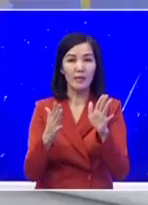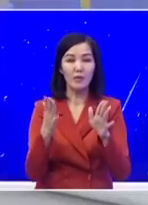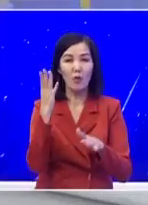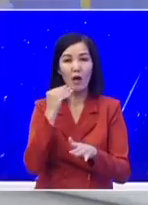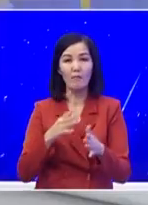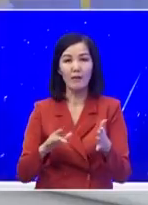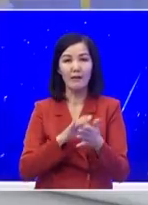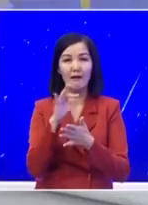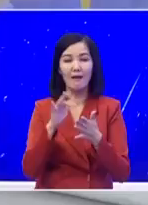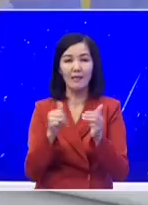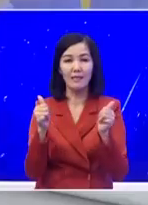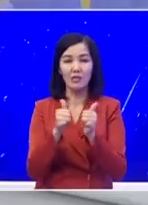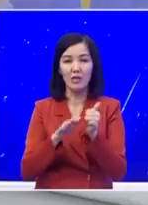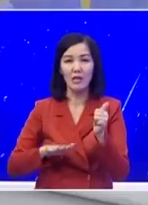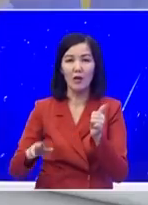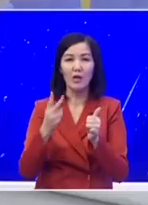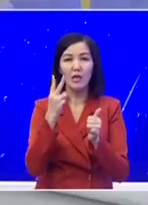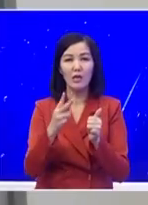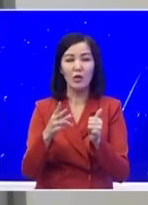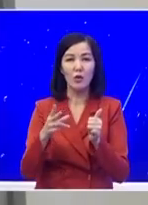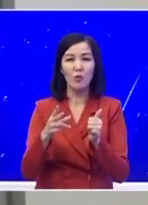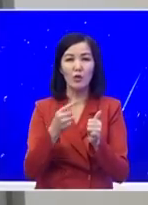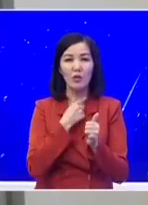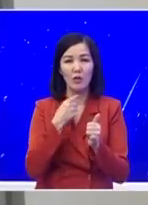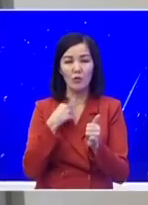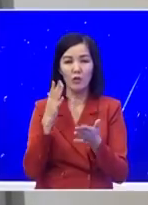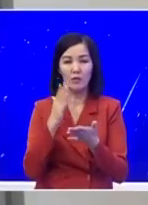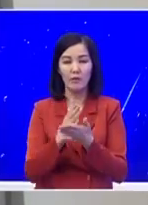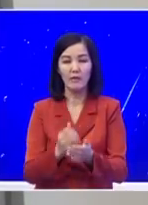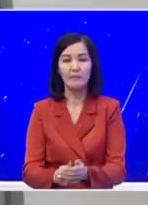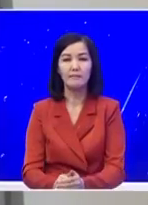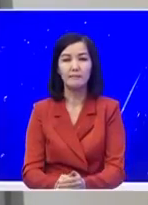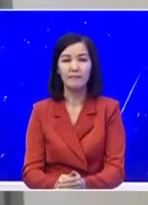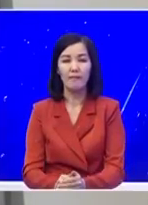қаласы маңындағы аудандарда, 2-еуі облыс орталығында.